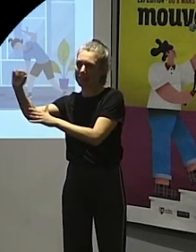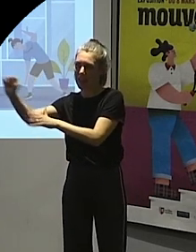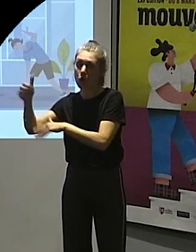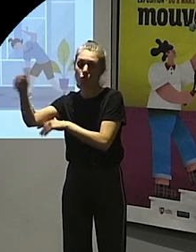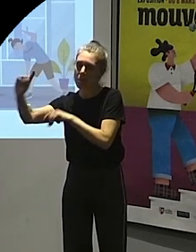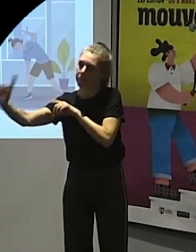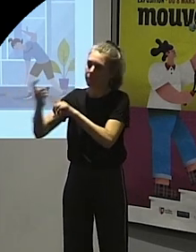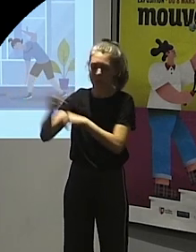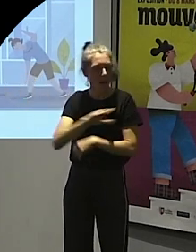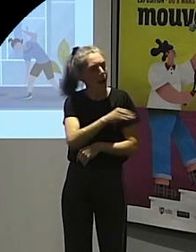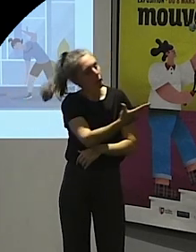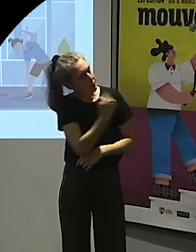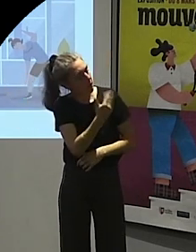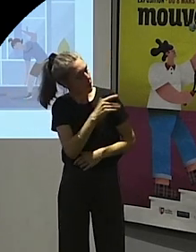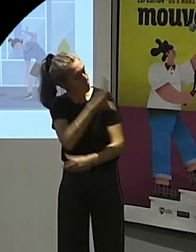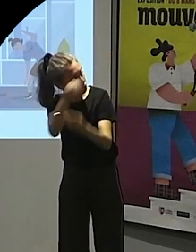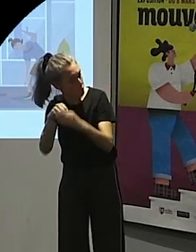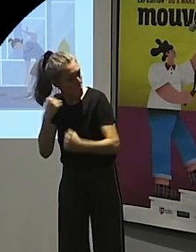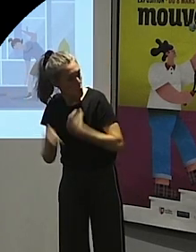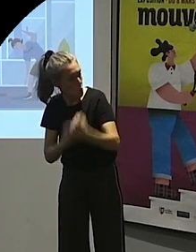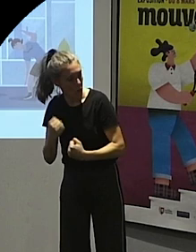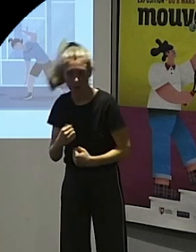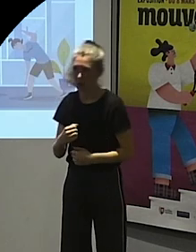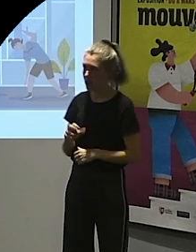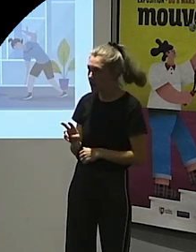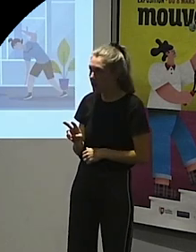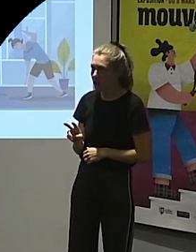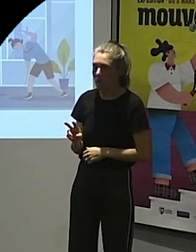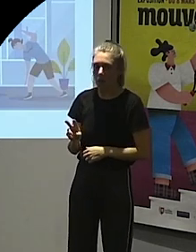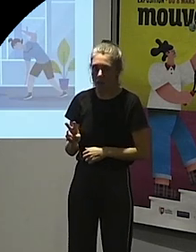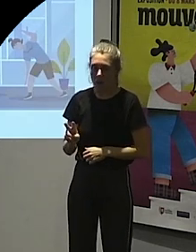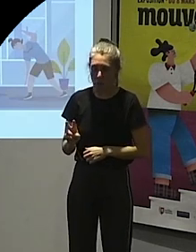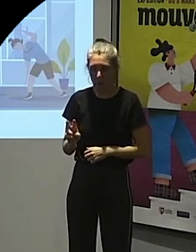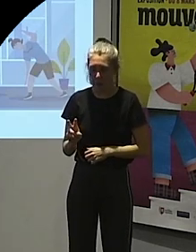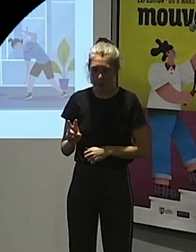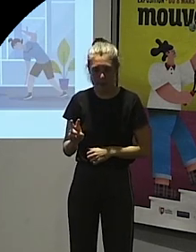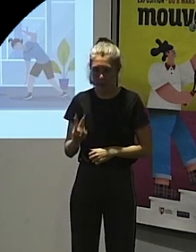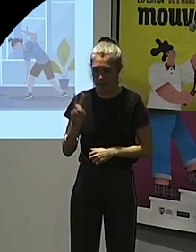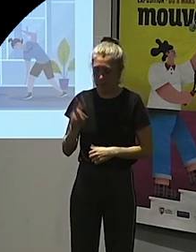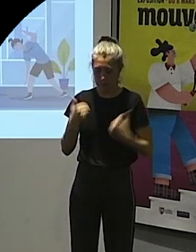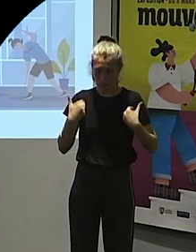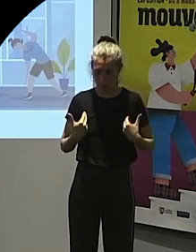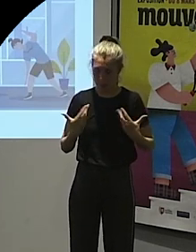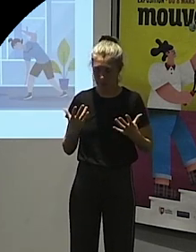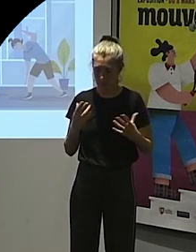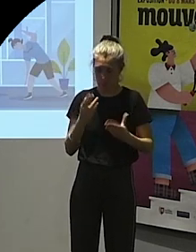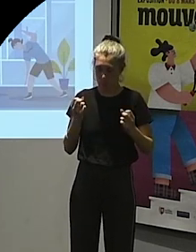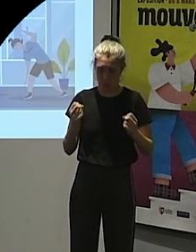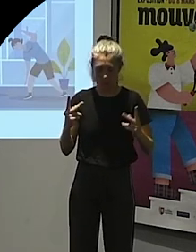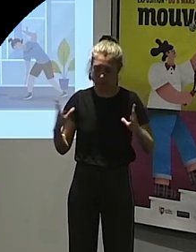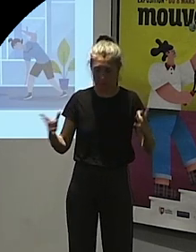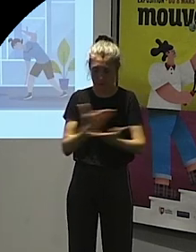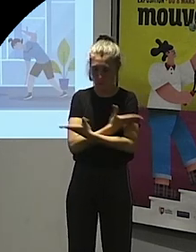tour du stade. Donc moi, ce jour-là, il y avait deux t-shirts roses, elle et moi, avec écrit